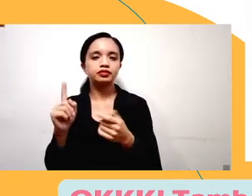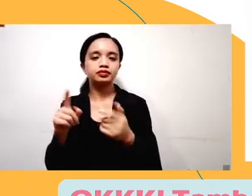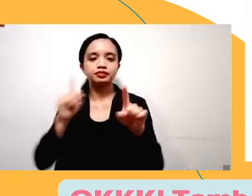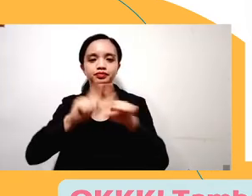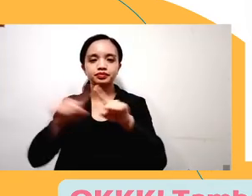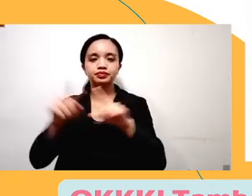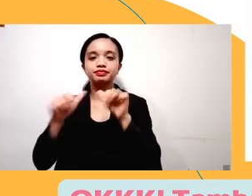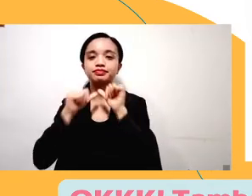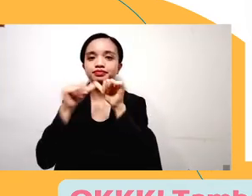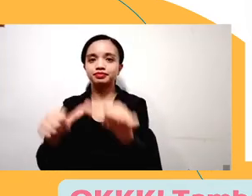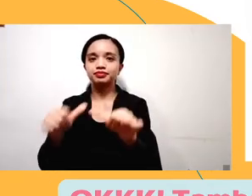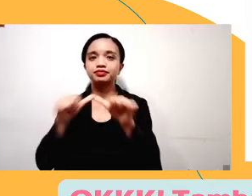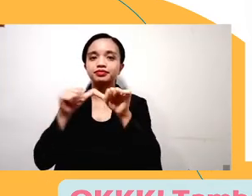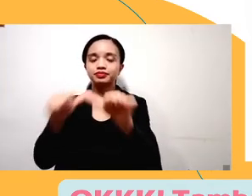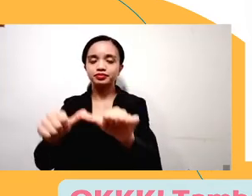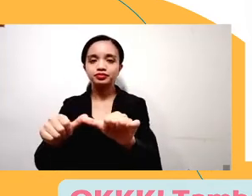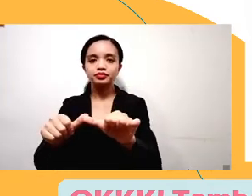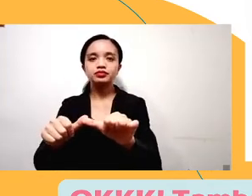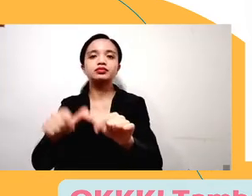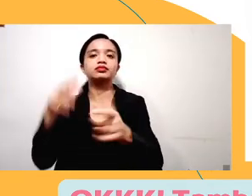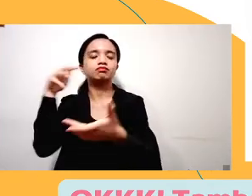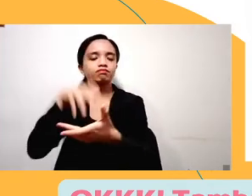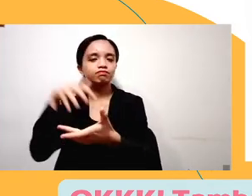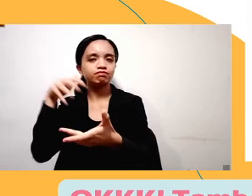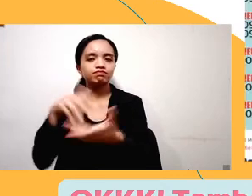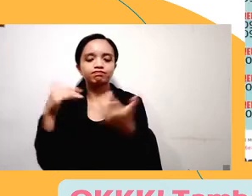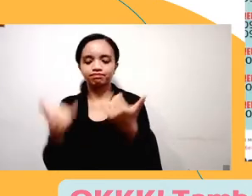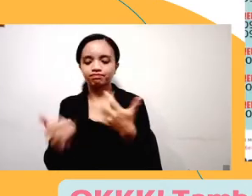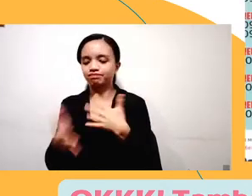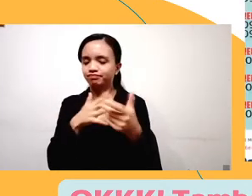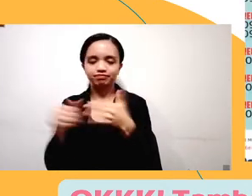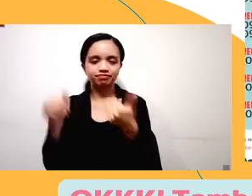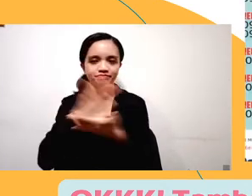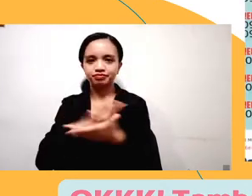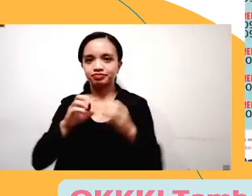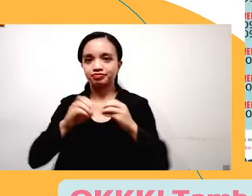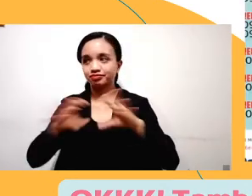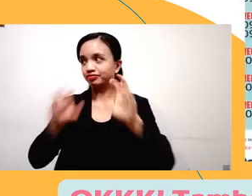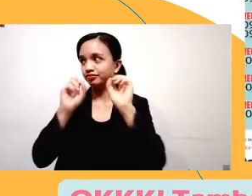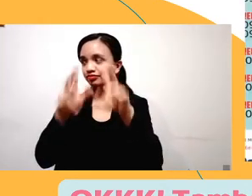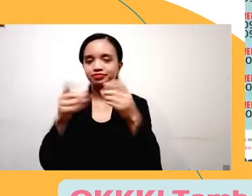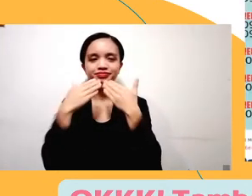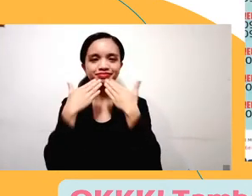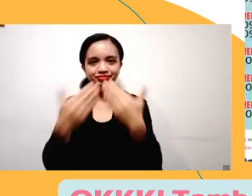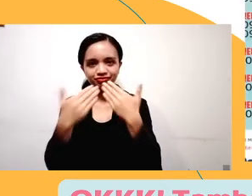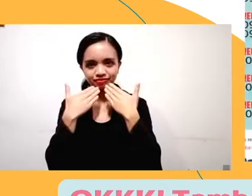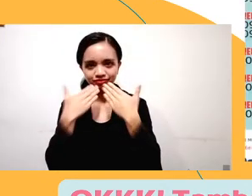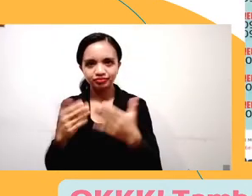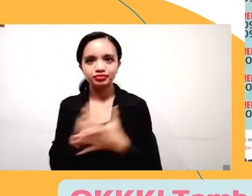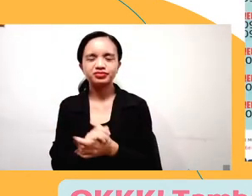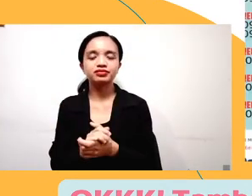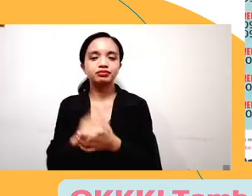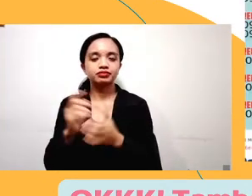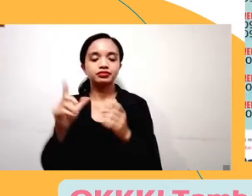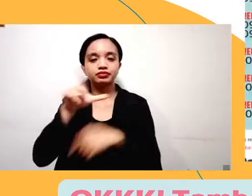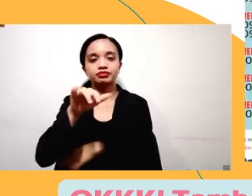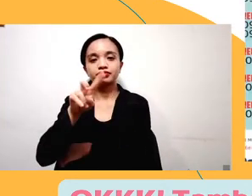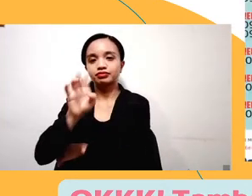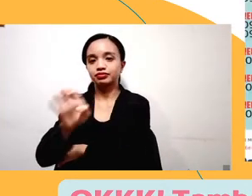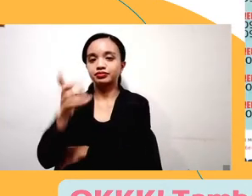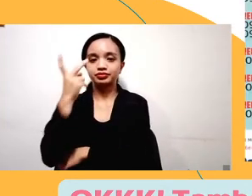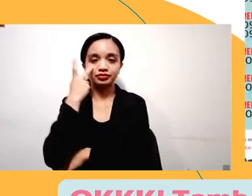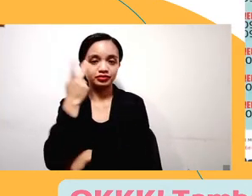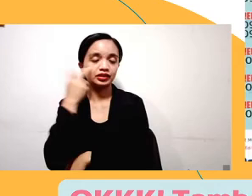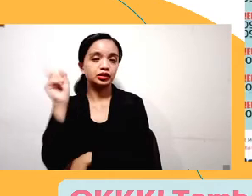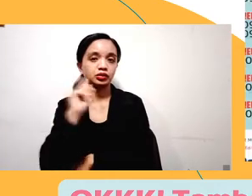ating pag-aaral, lalo na sa panahon ng pandemya. Okay? Next po, makikita po natin sa slide na ito ang mga